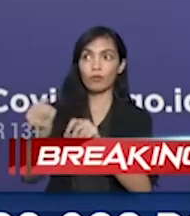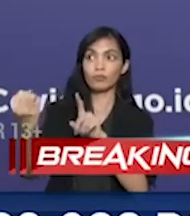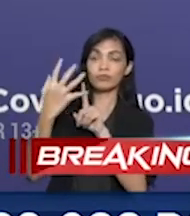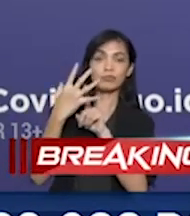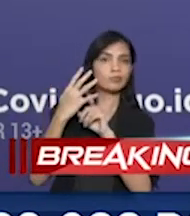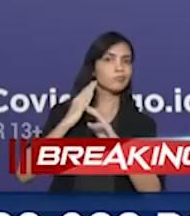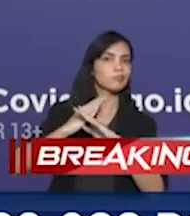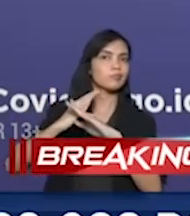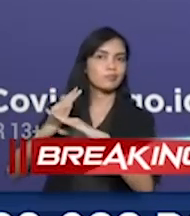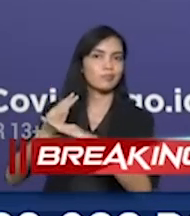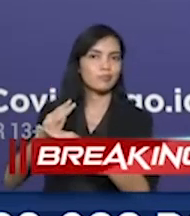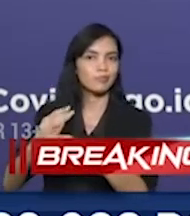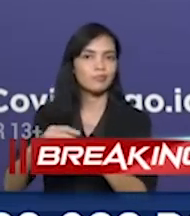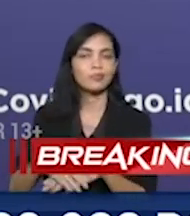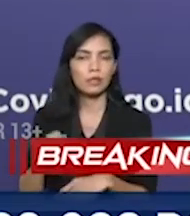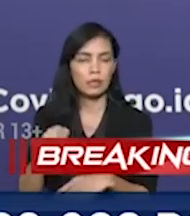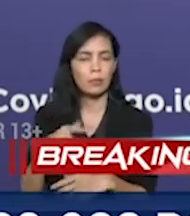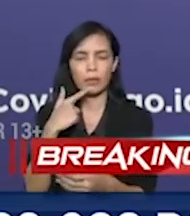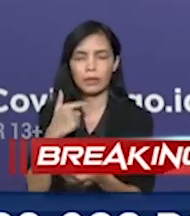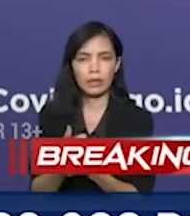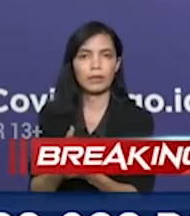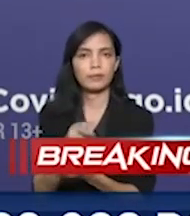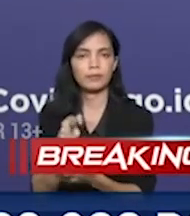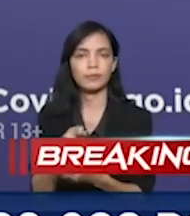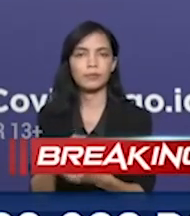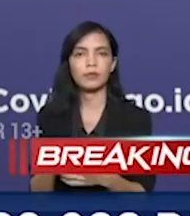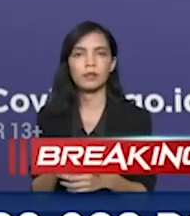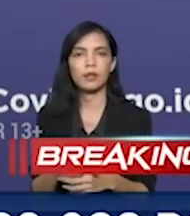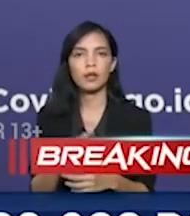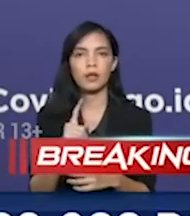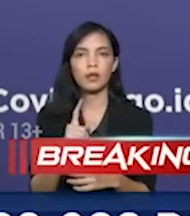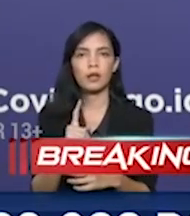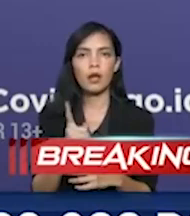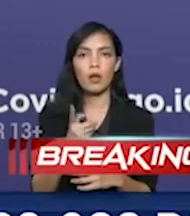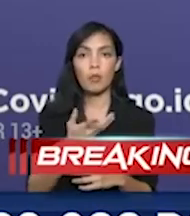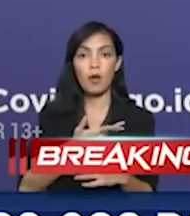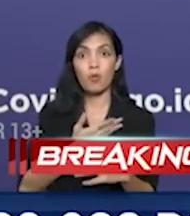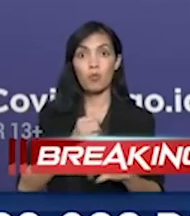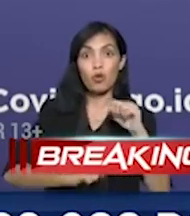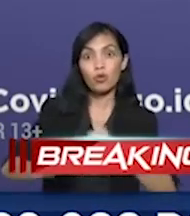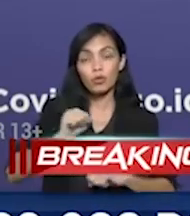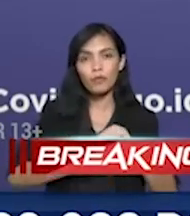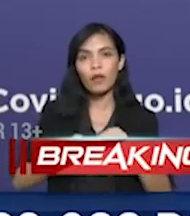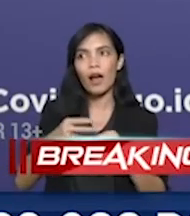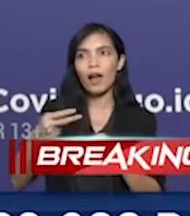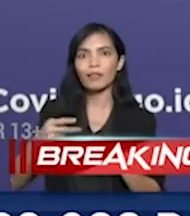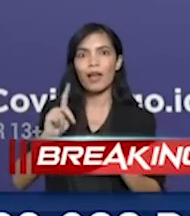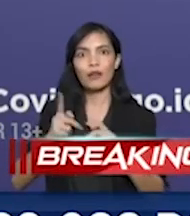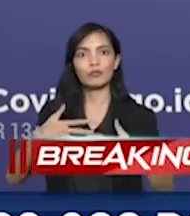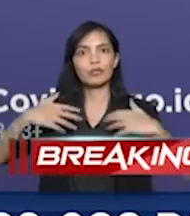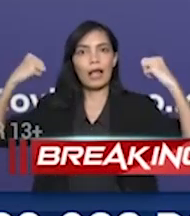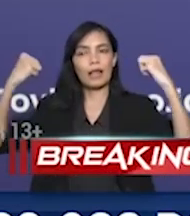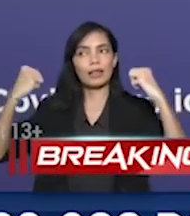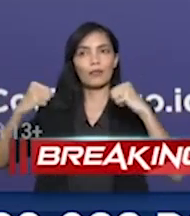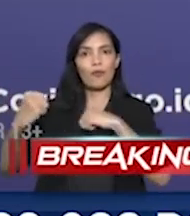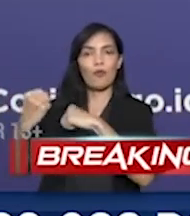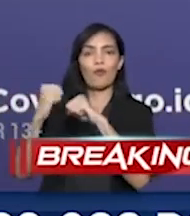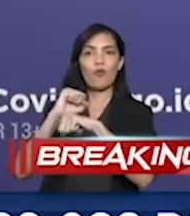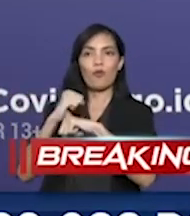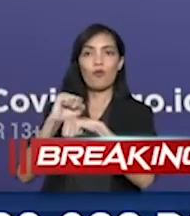menjadi syarat yang mutlak sebelum kita Mengawali dengan produktivitas kita dimasa-masa yang akan datang